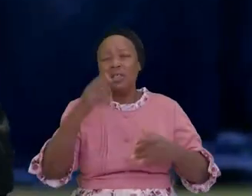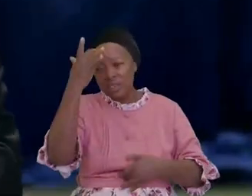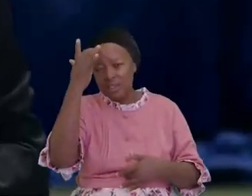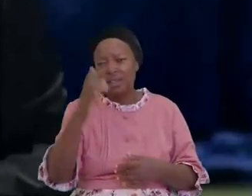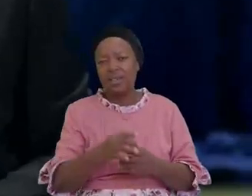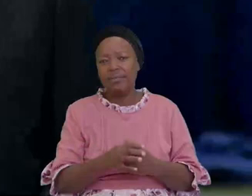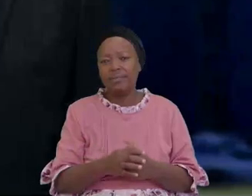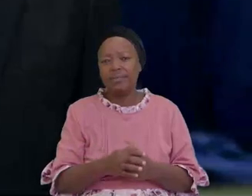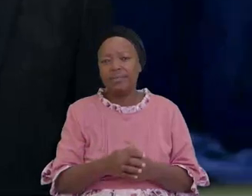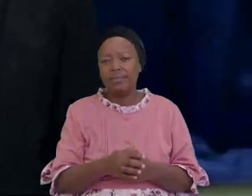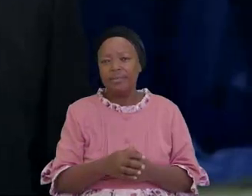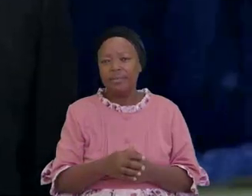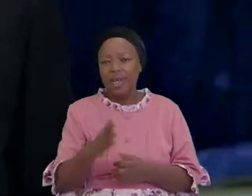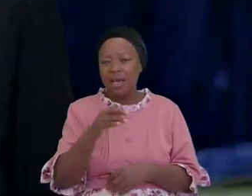malades.